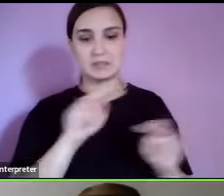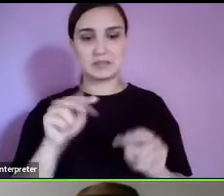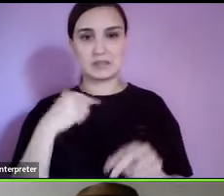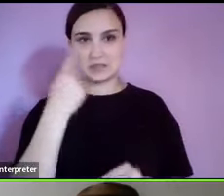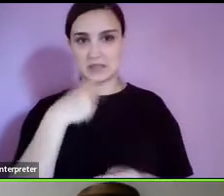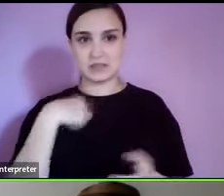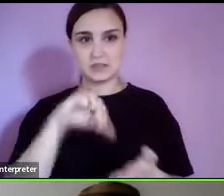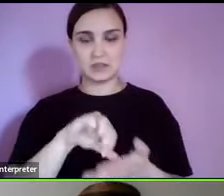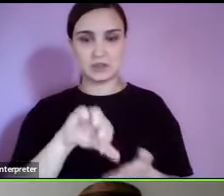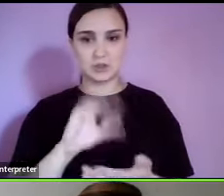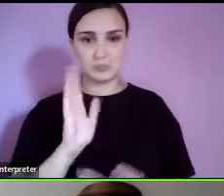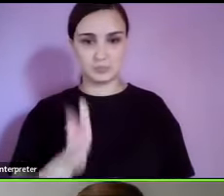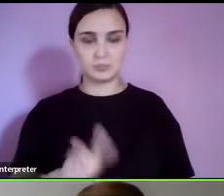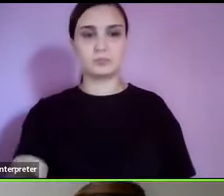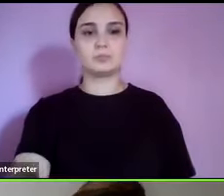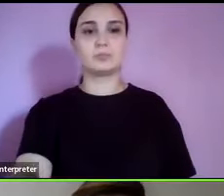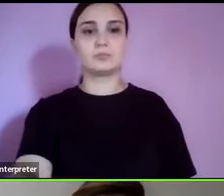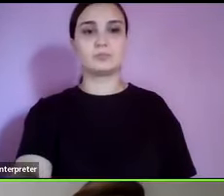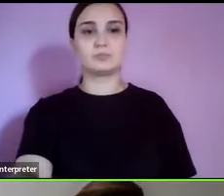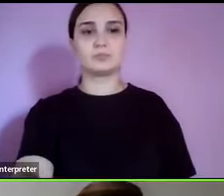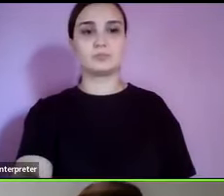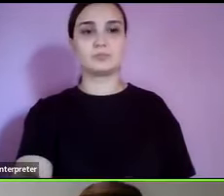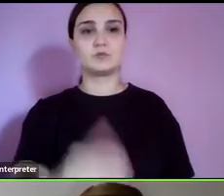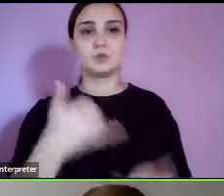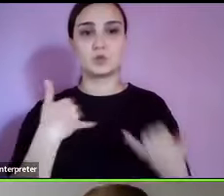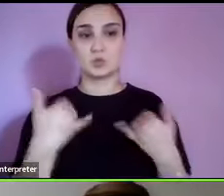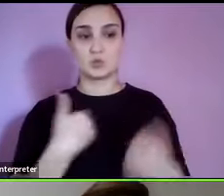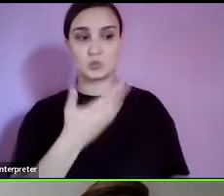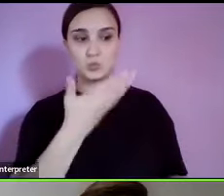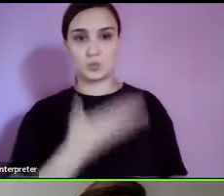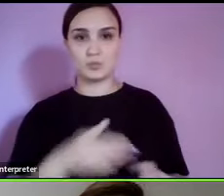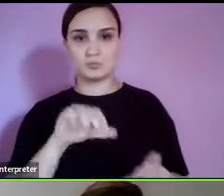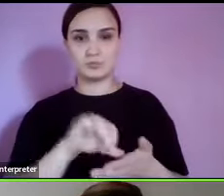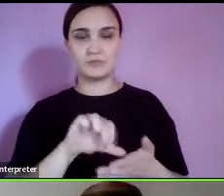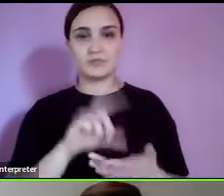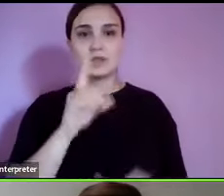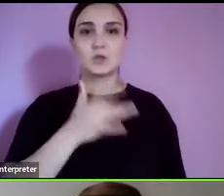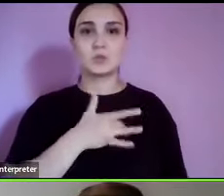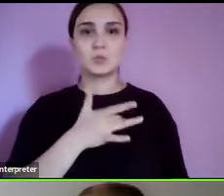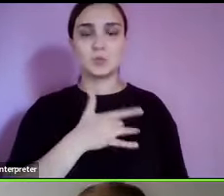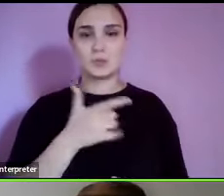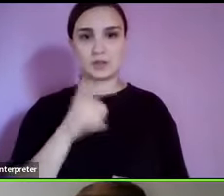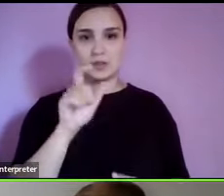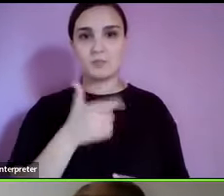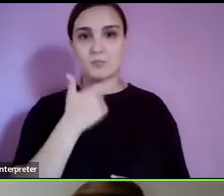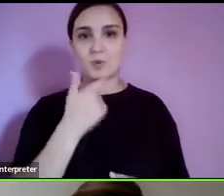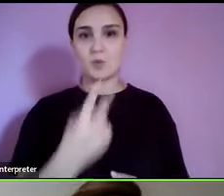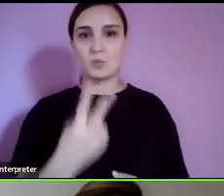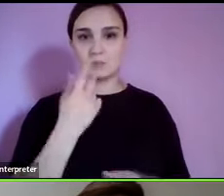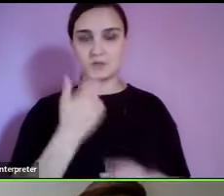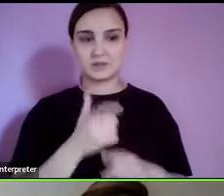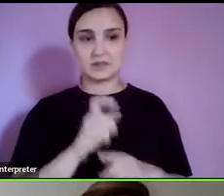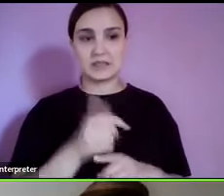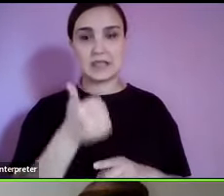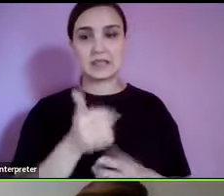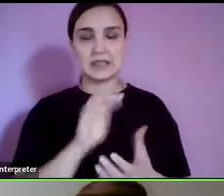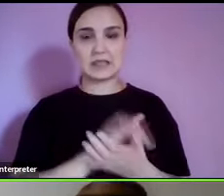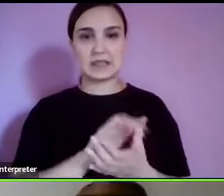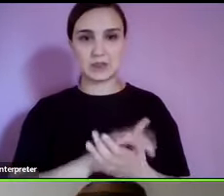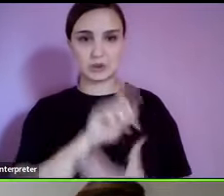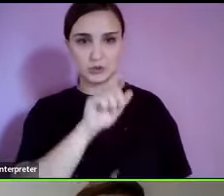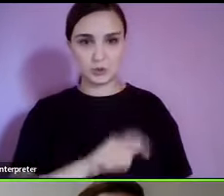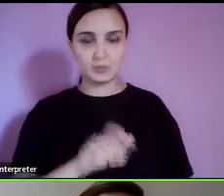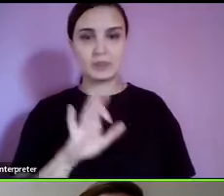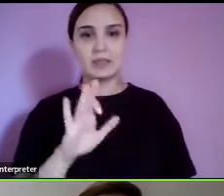წარმოგიდგენთ ჩვენს სტუმარს, რომელიც ჩვენი ერთგული აუდიტორიისთვის ძალიან კარგად არის ნაცნობი, ქალბატონი